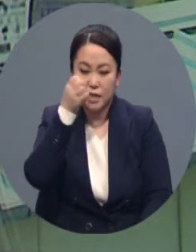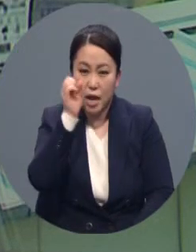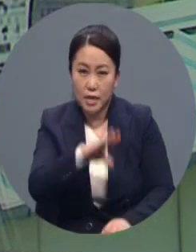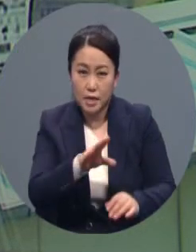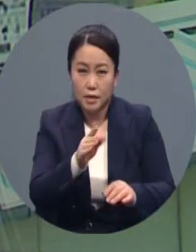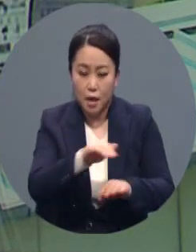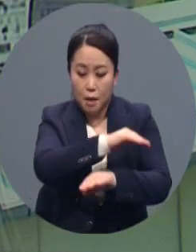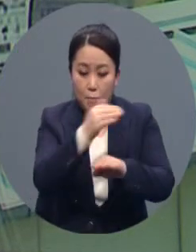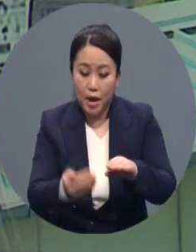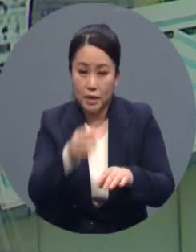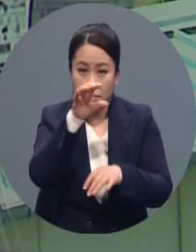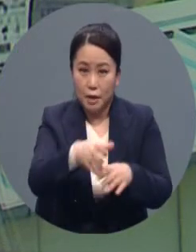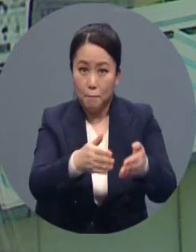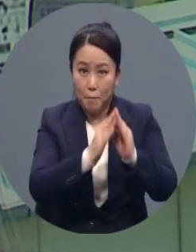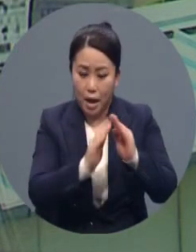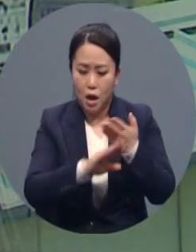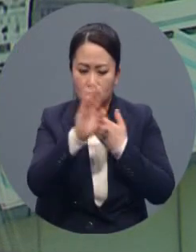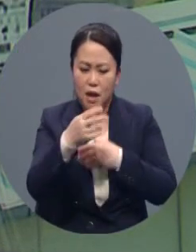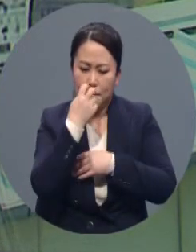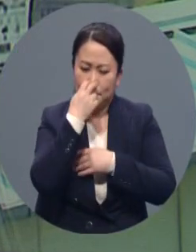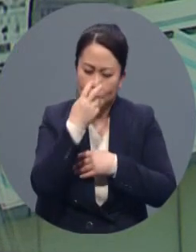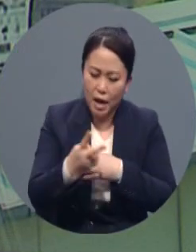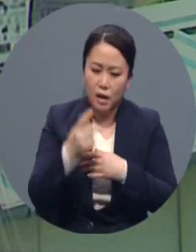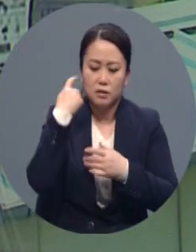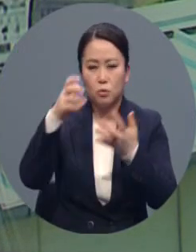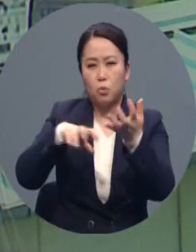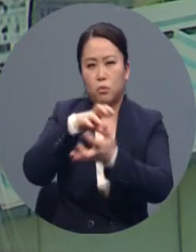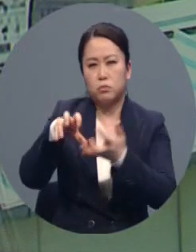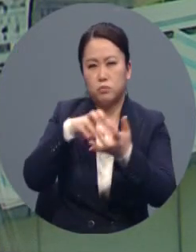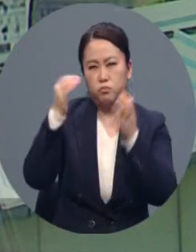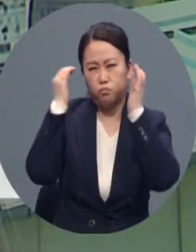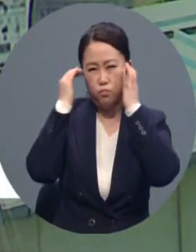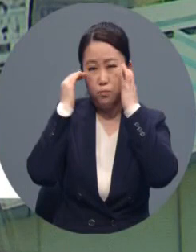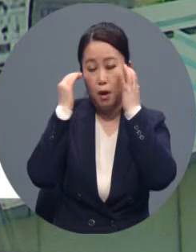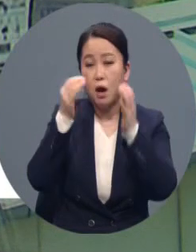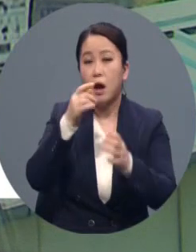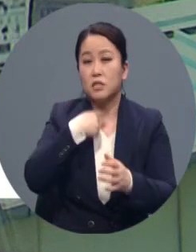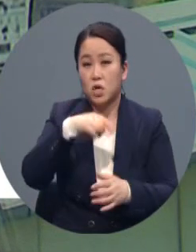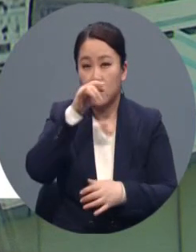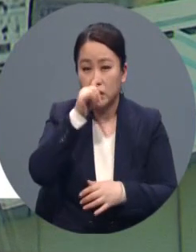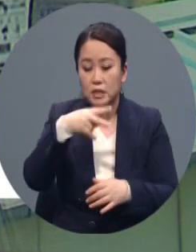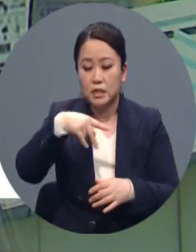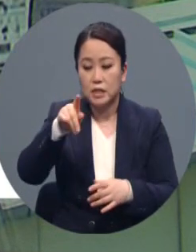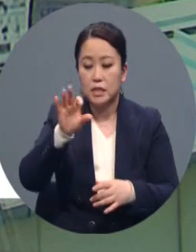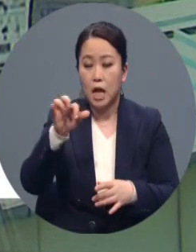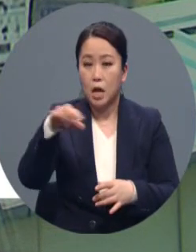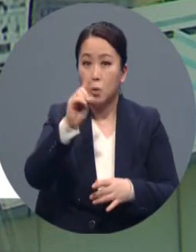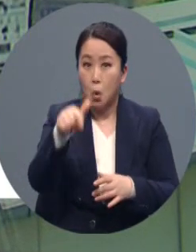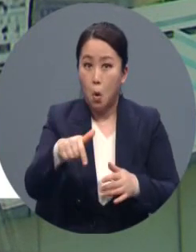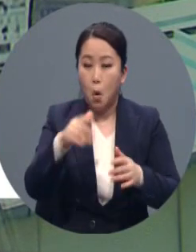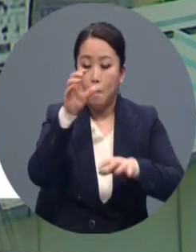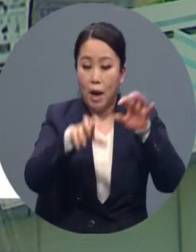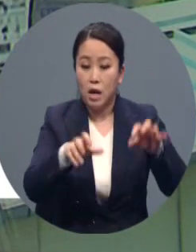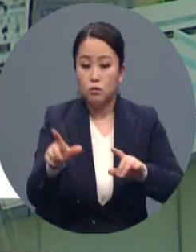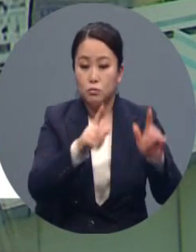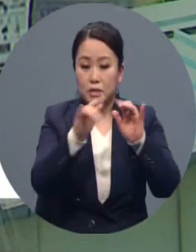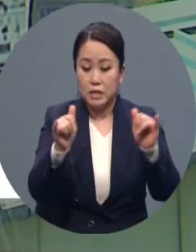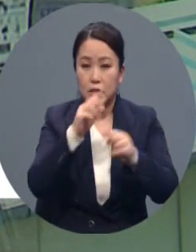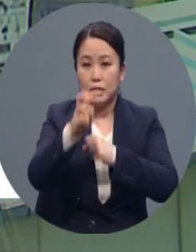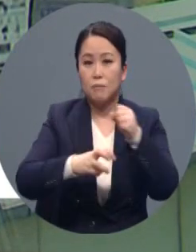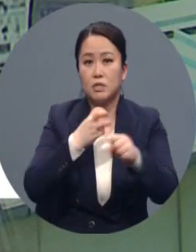쓰레기 매립장이 들어선 뒤 악취와 소음으로 고통받던 산곡마을 주민들이 30년 만에 집단 이주하기로